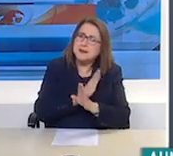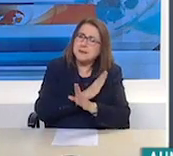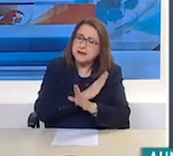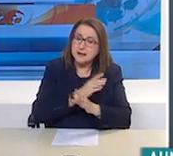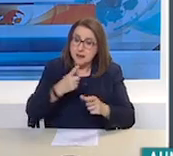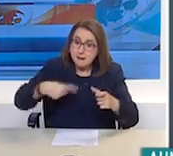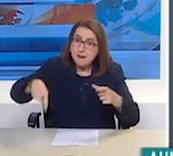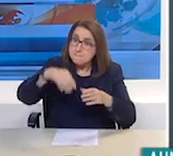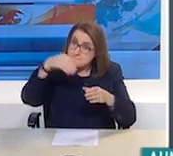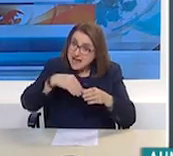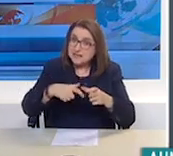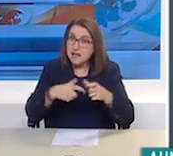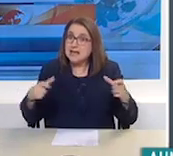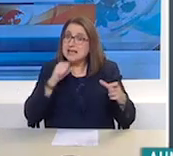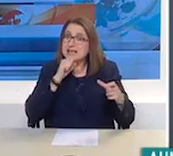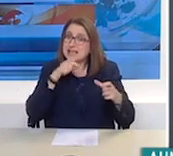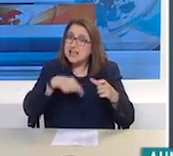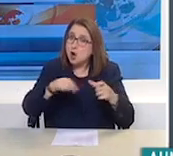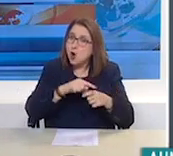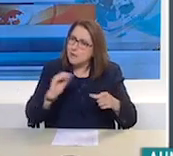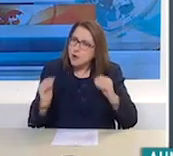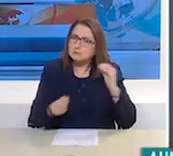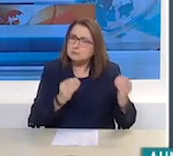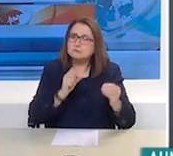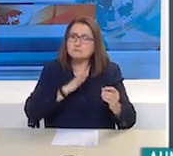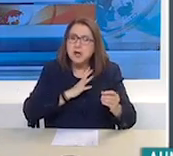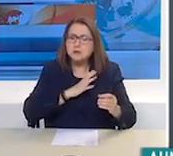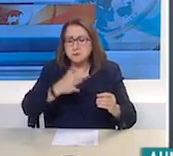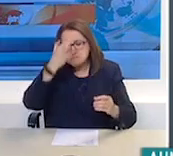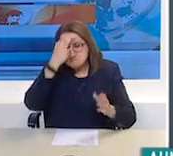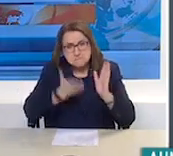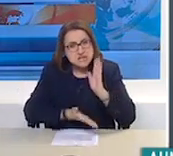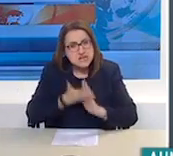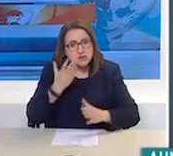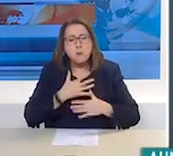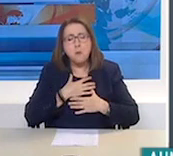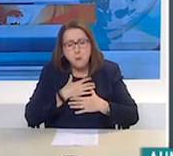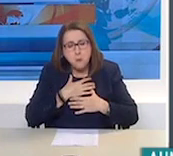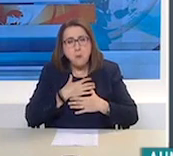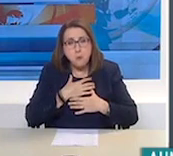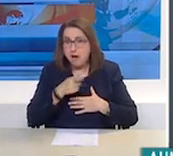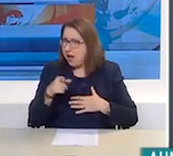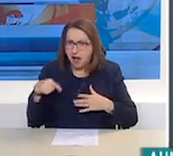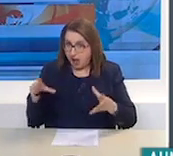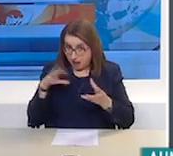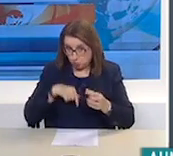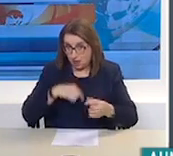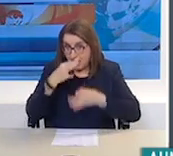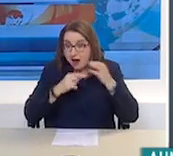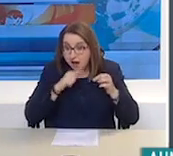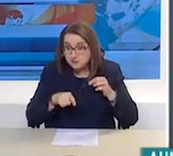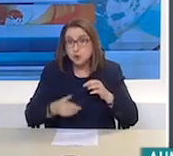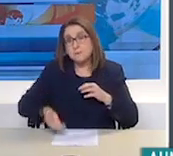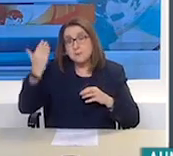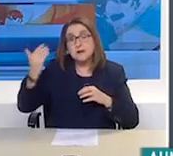ίδιου γυροκομείου είχαν πυρετό και συμπτώματα αναπνευστικού που δεν εξηγούνταν με κάποια από τις γνωστές αιτίες. Η